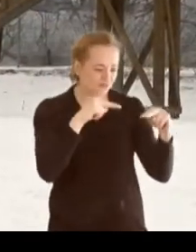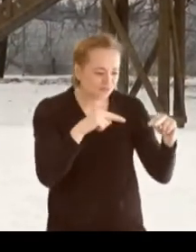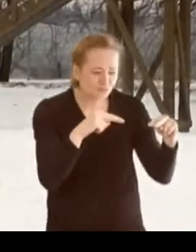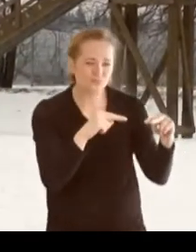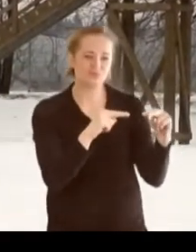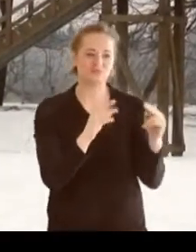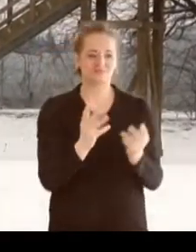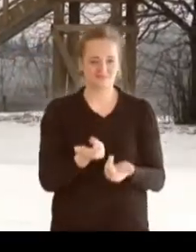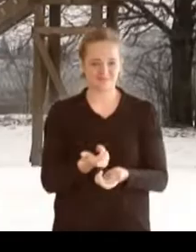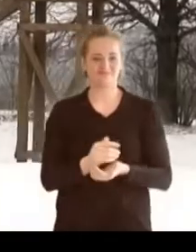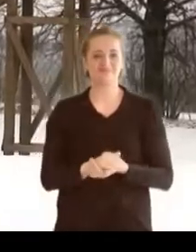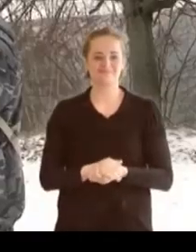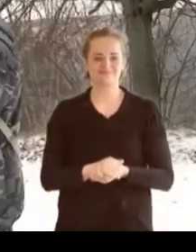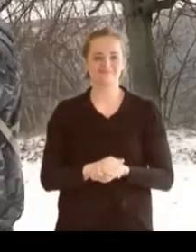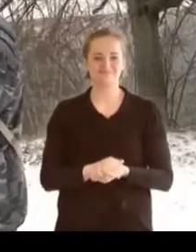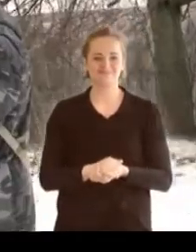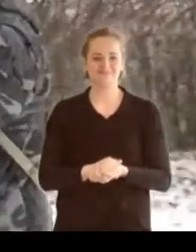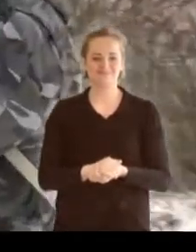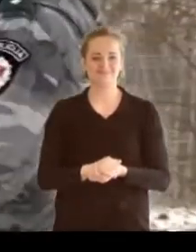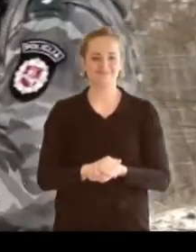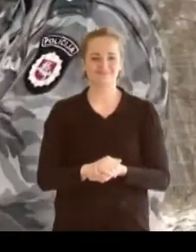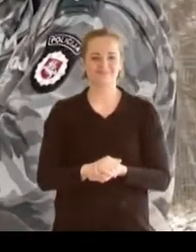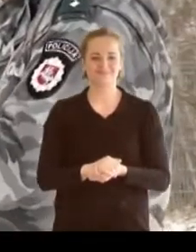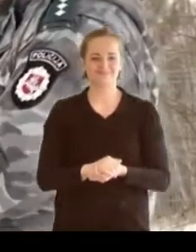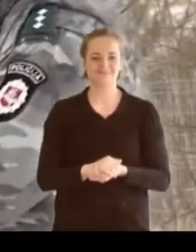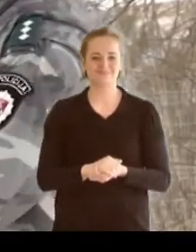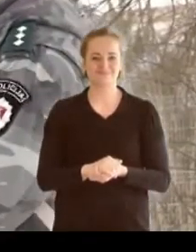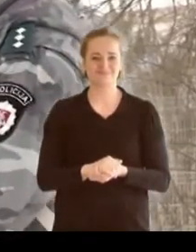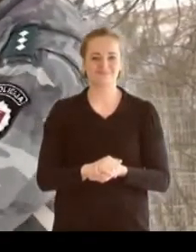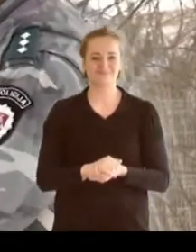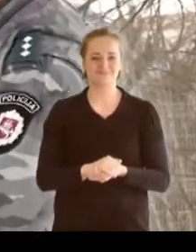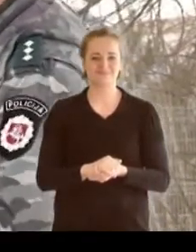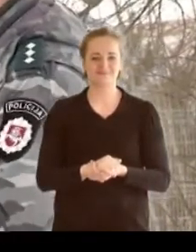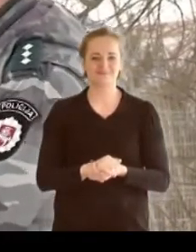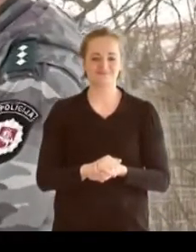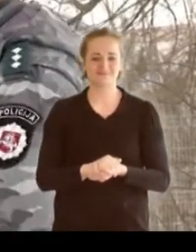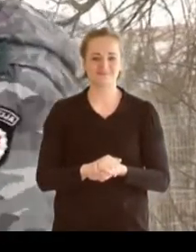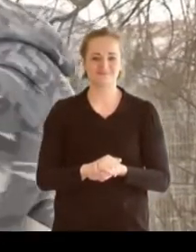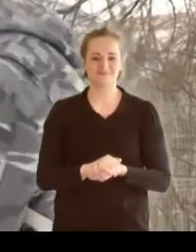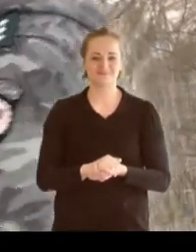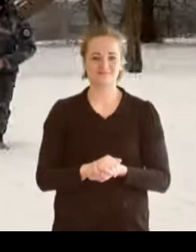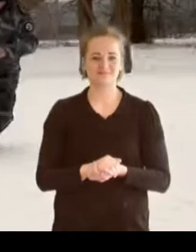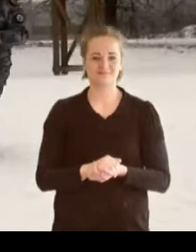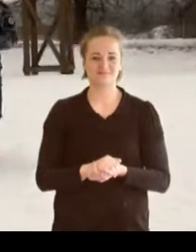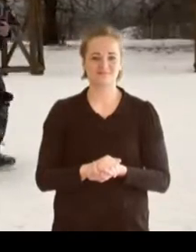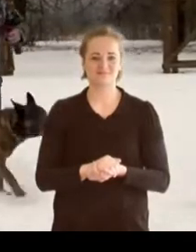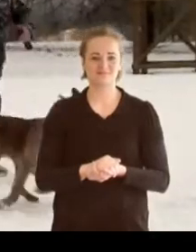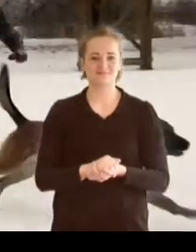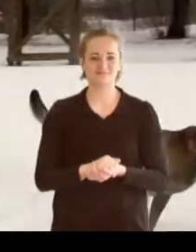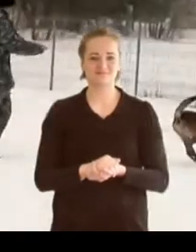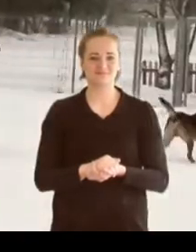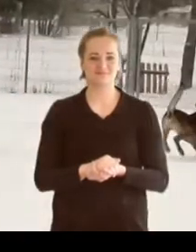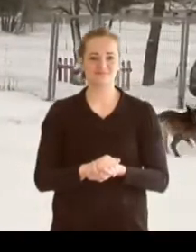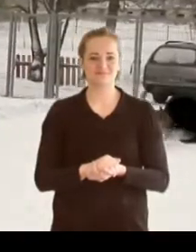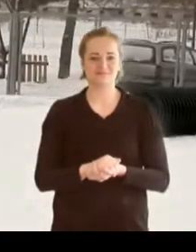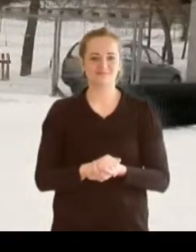pats sugebėtų jį paruošti tam tikrom paieškom ir paklusnumui ir